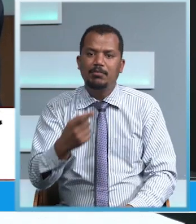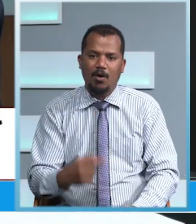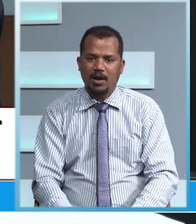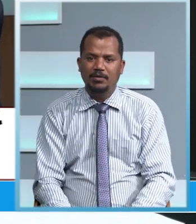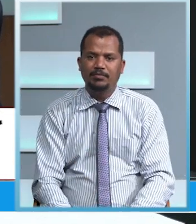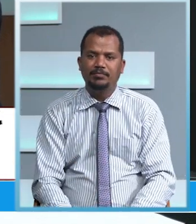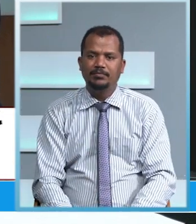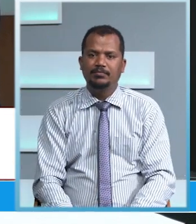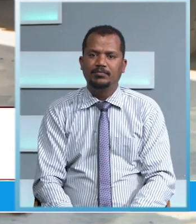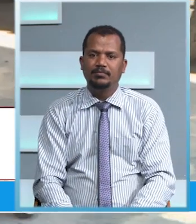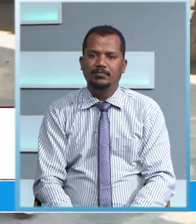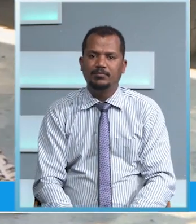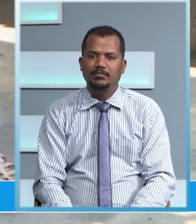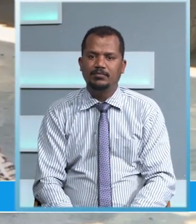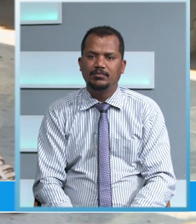ሲሉም ገልጸዋል